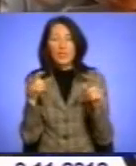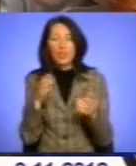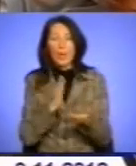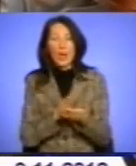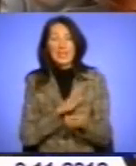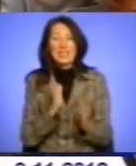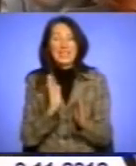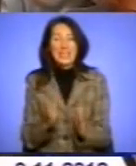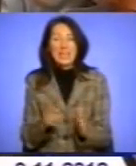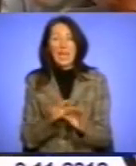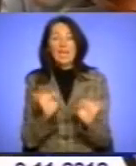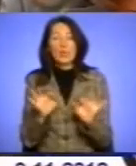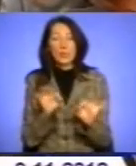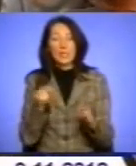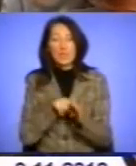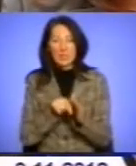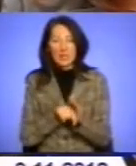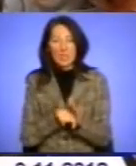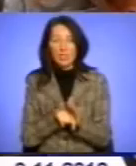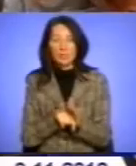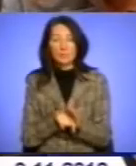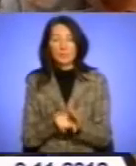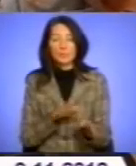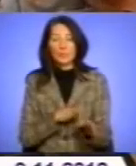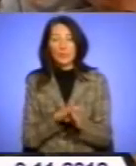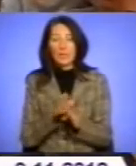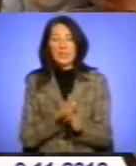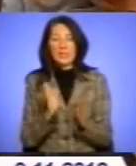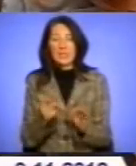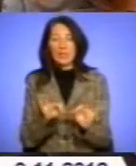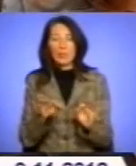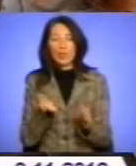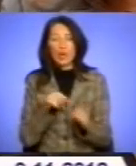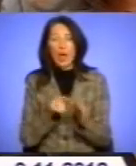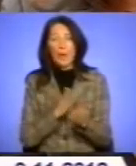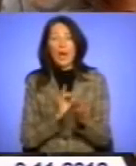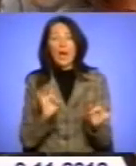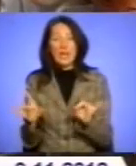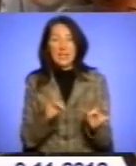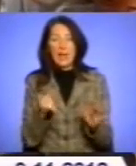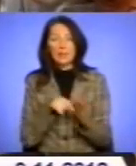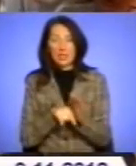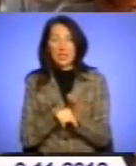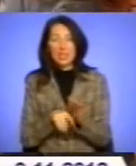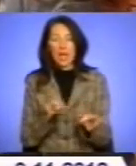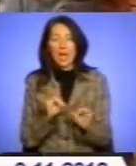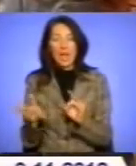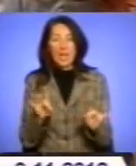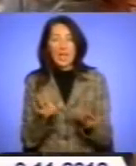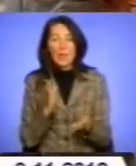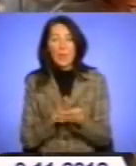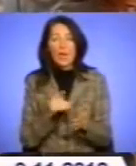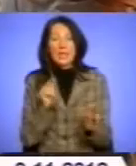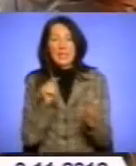тільки інформативне значення, виконує не тільки інформуючу роль, а має і рекламне значення. Реклама має на